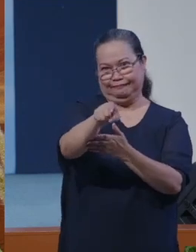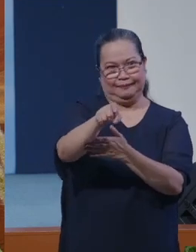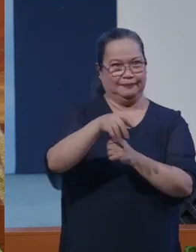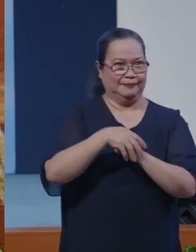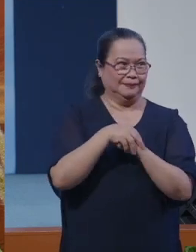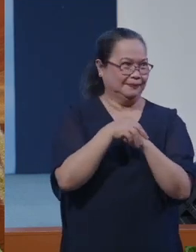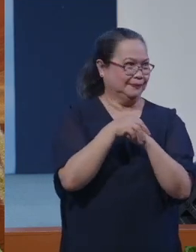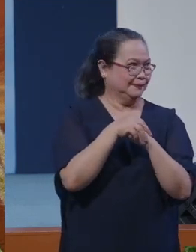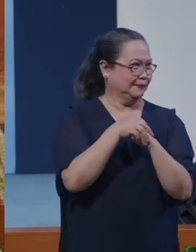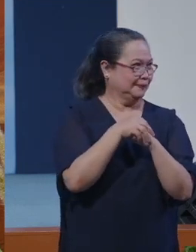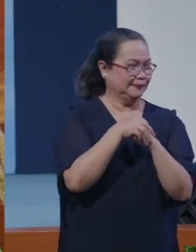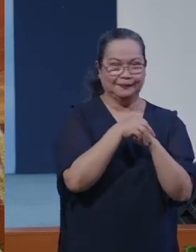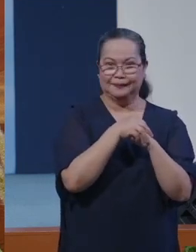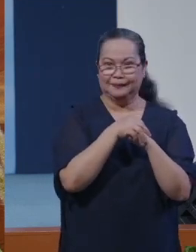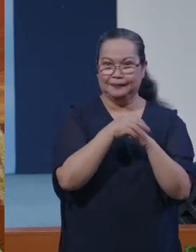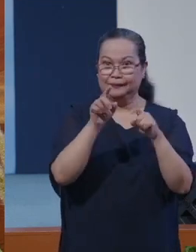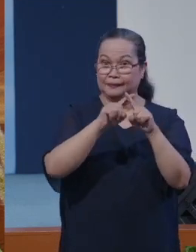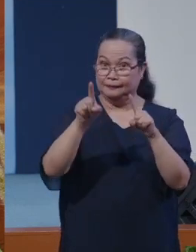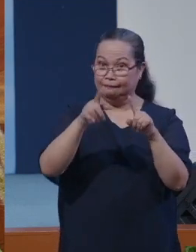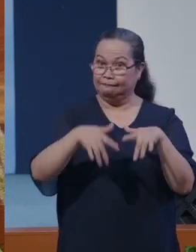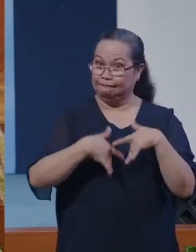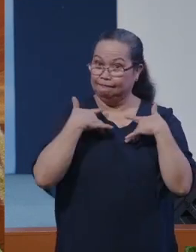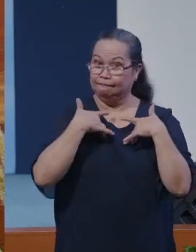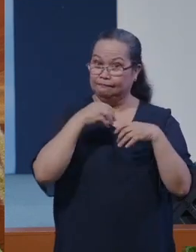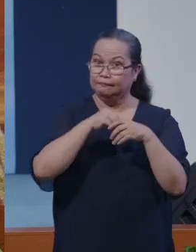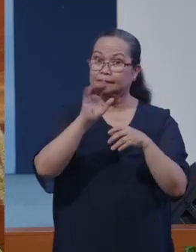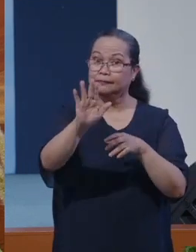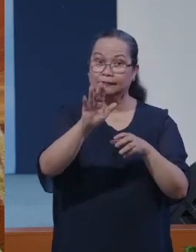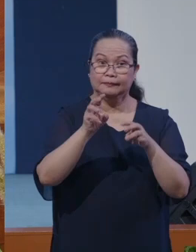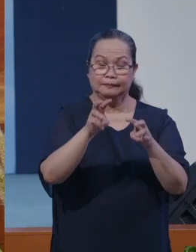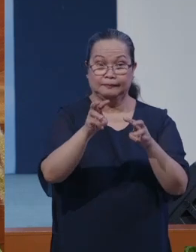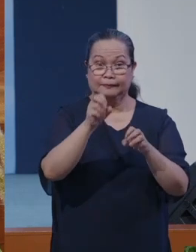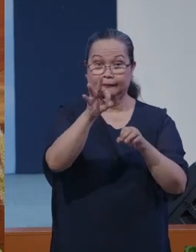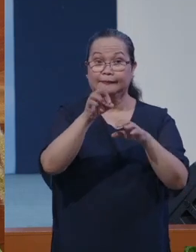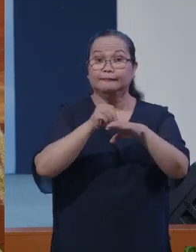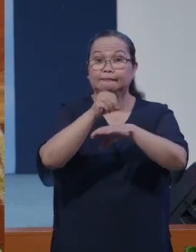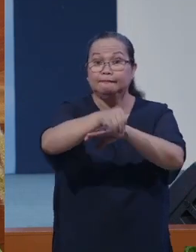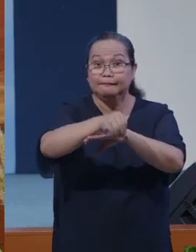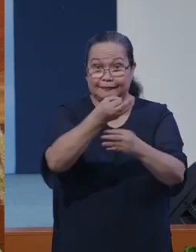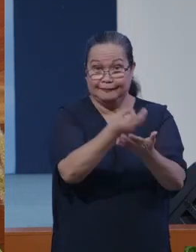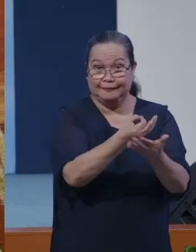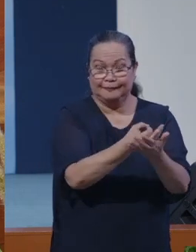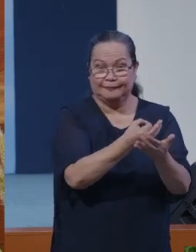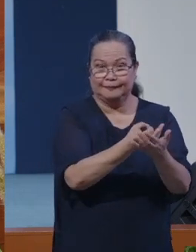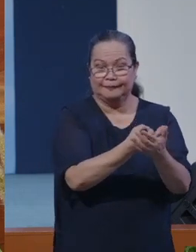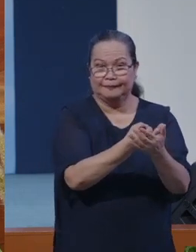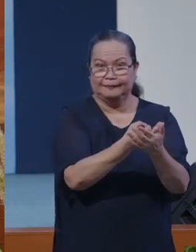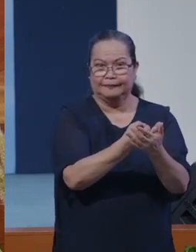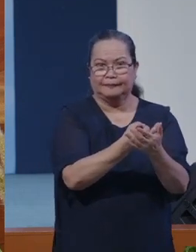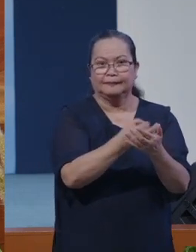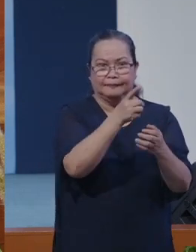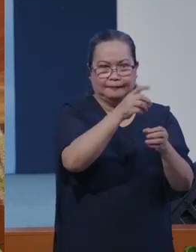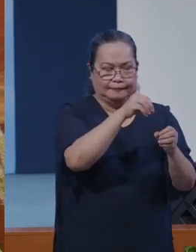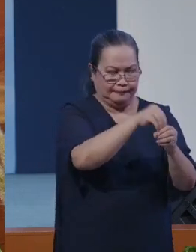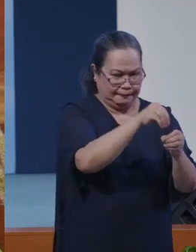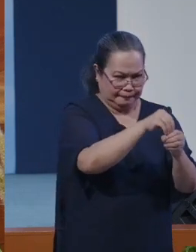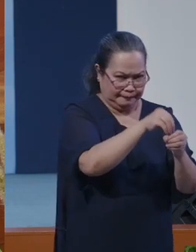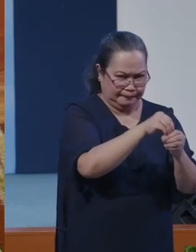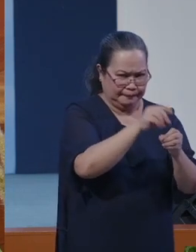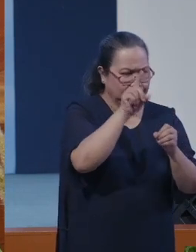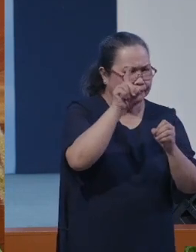yun. But live within your means. Kung may sobra, mamuhunan ng may